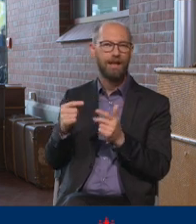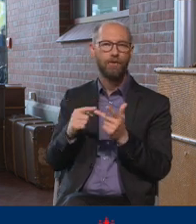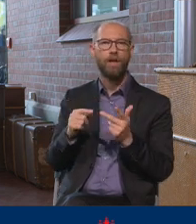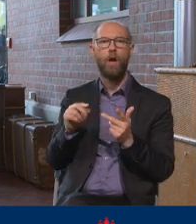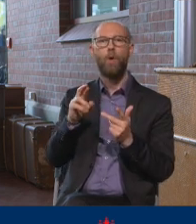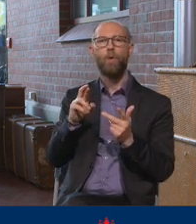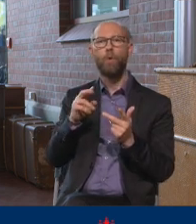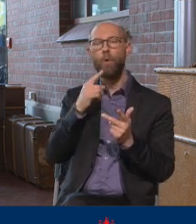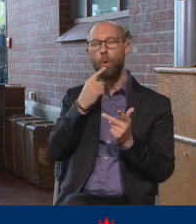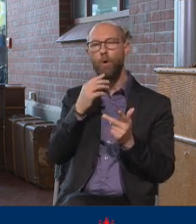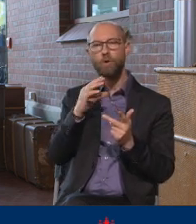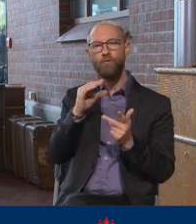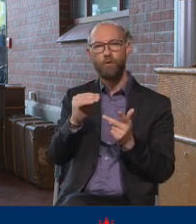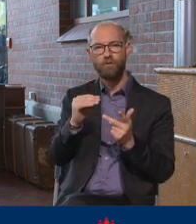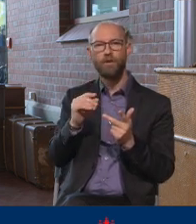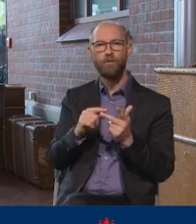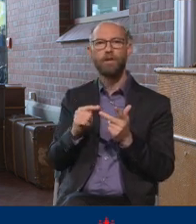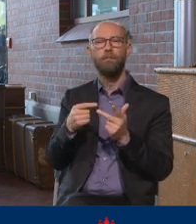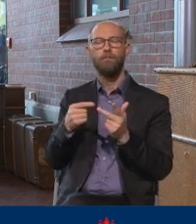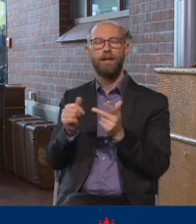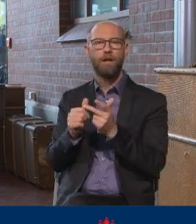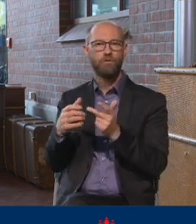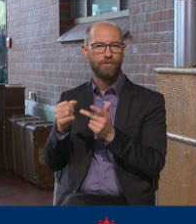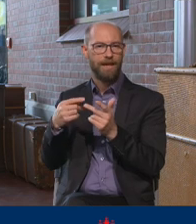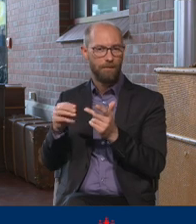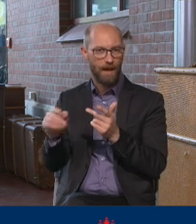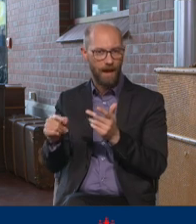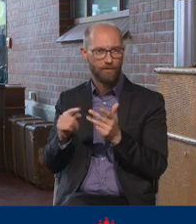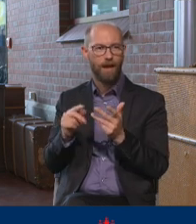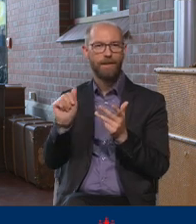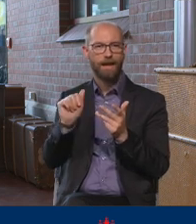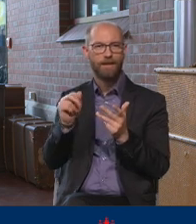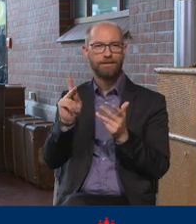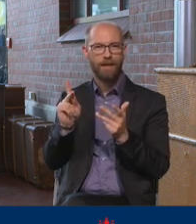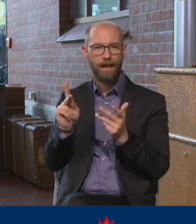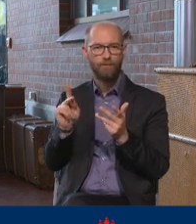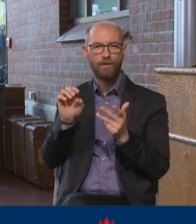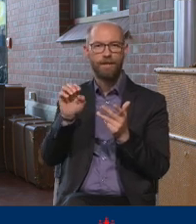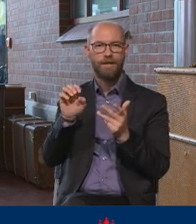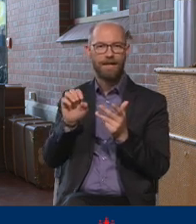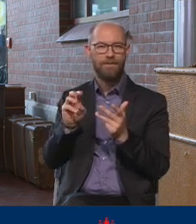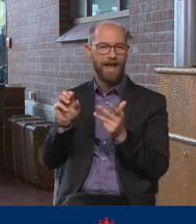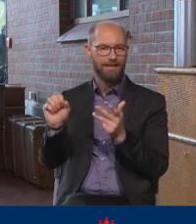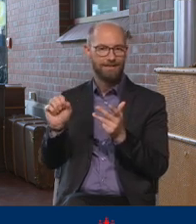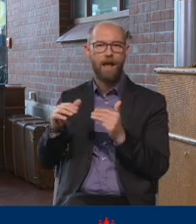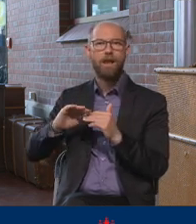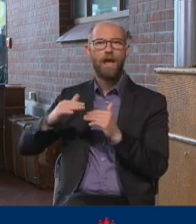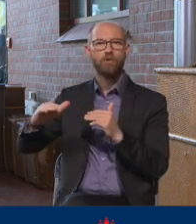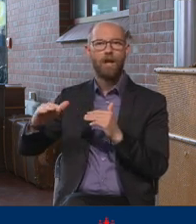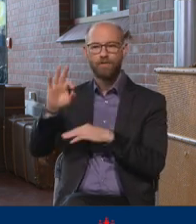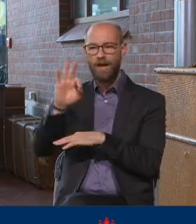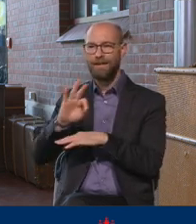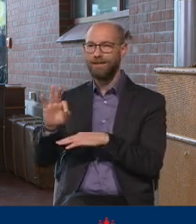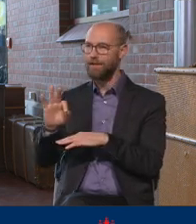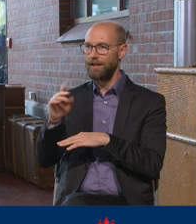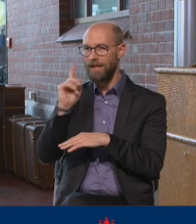stadtwerken und verkehr partnerschaft mbh und jan andreas kaffee von wes landschaftsarchitekten sie wissen wo